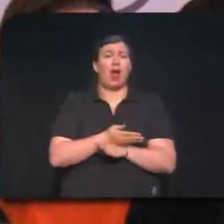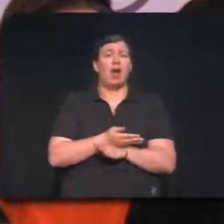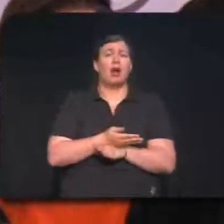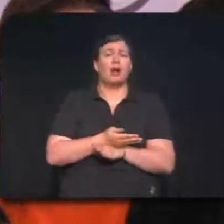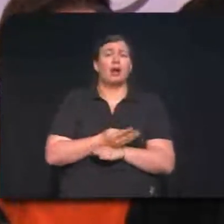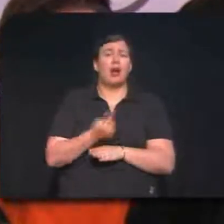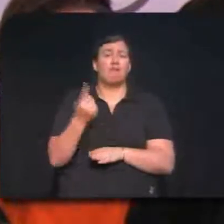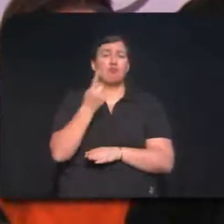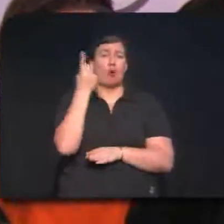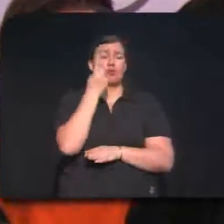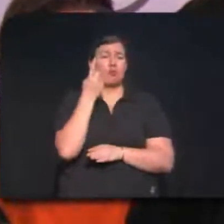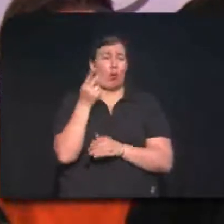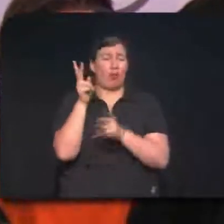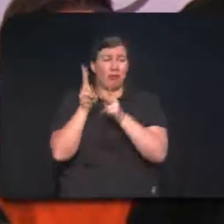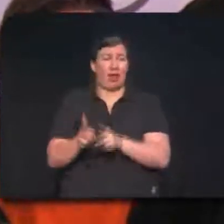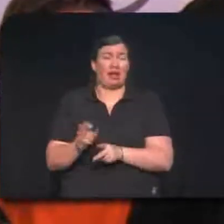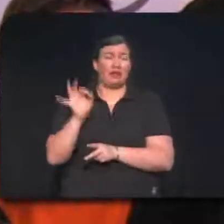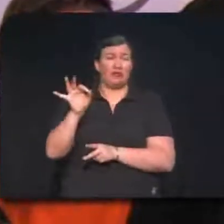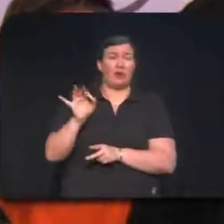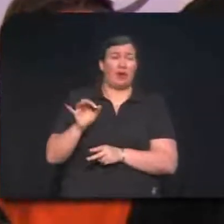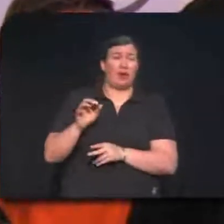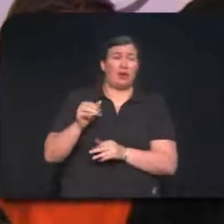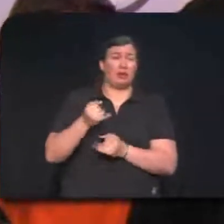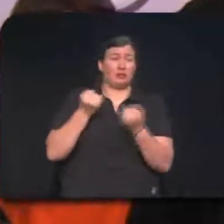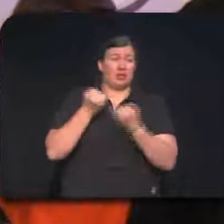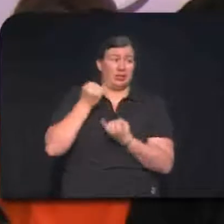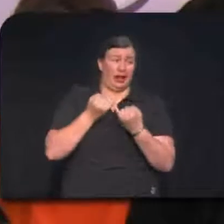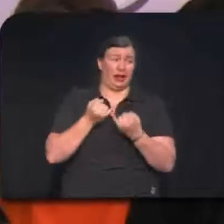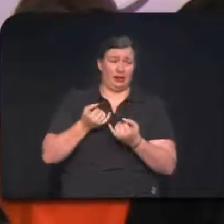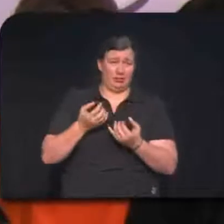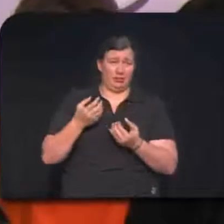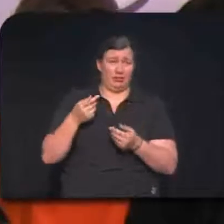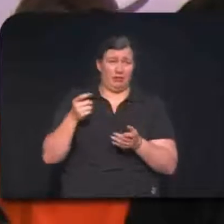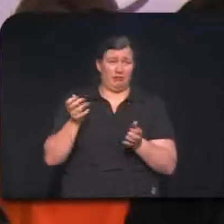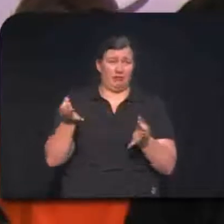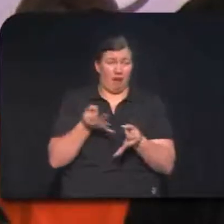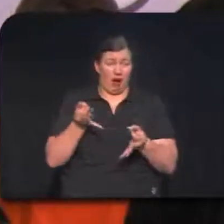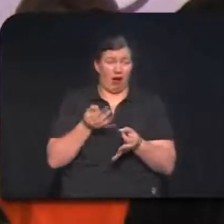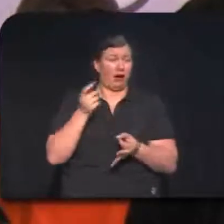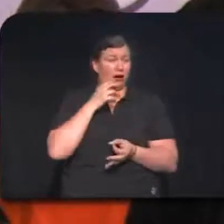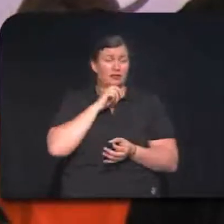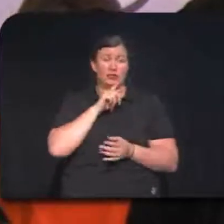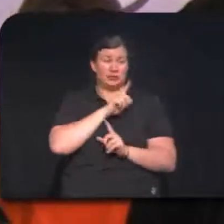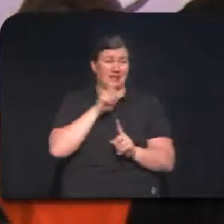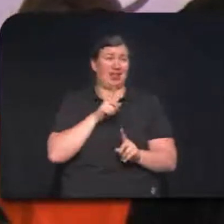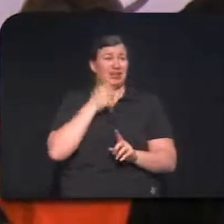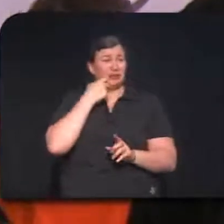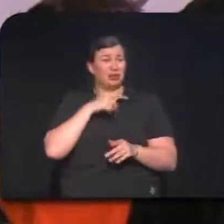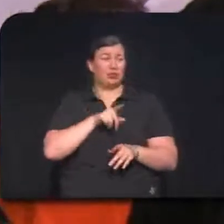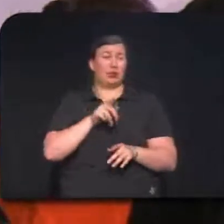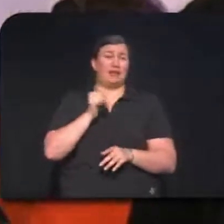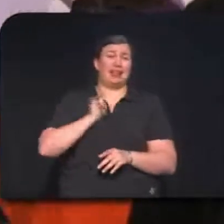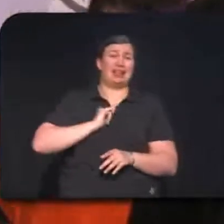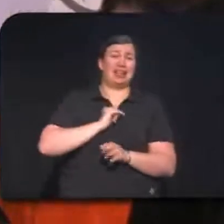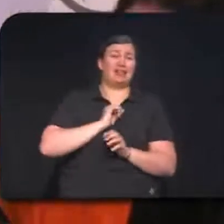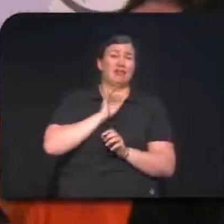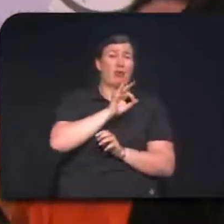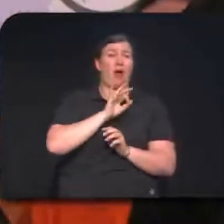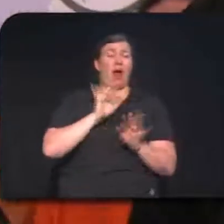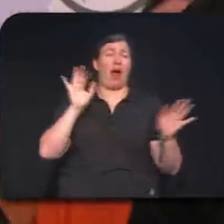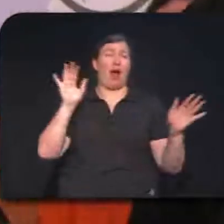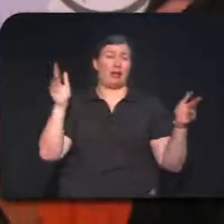nur bitte wenn es auch im Interesse der Allgemeinheit ist Schaffung von Gemeingüter wollen wir gefördert sehen